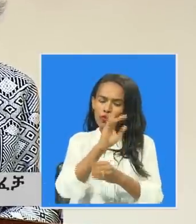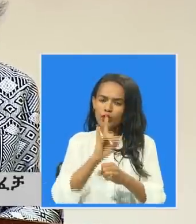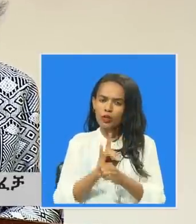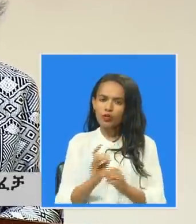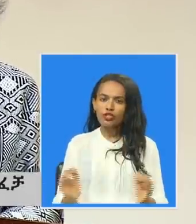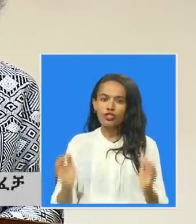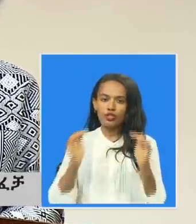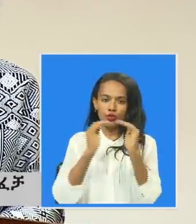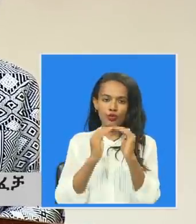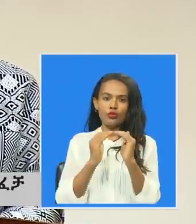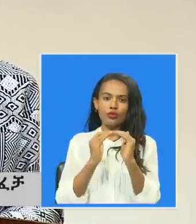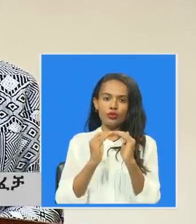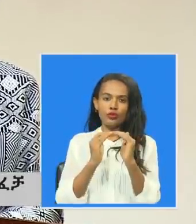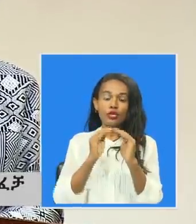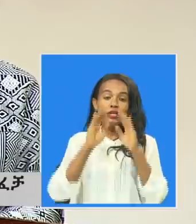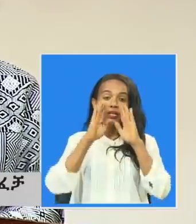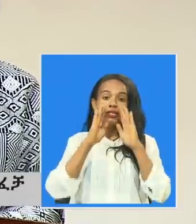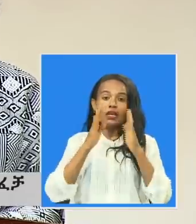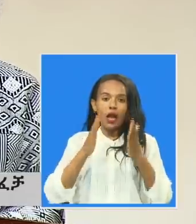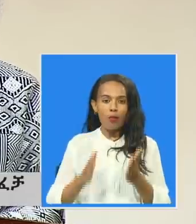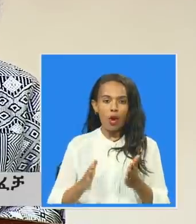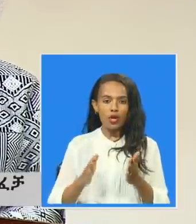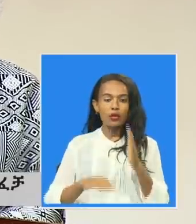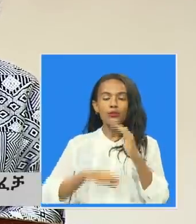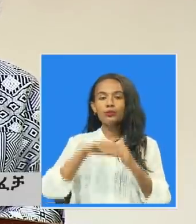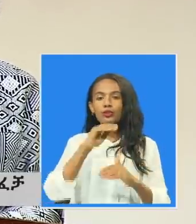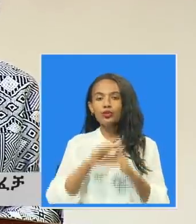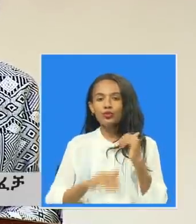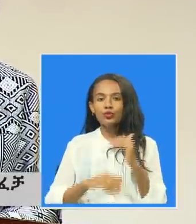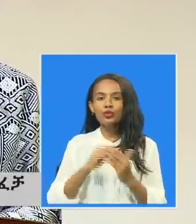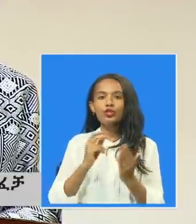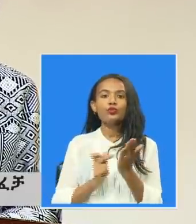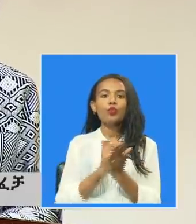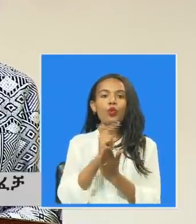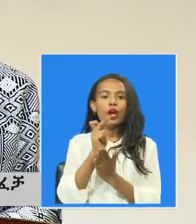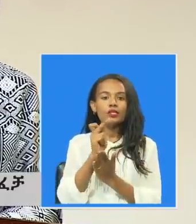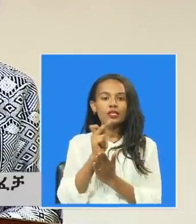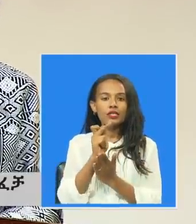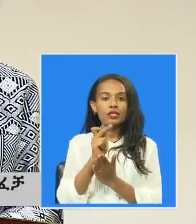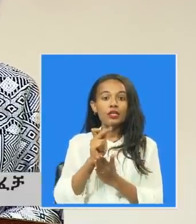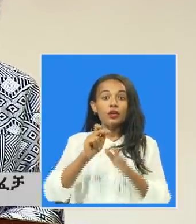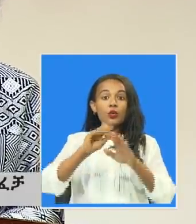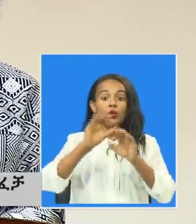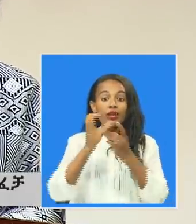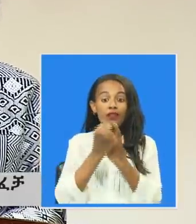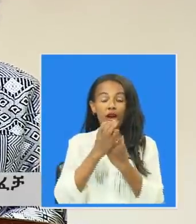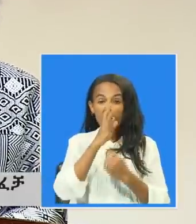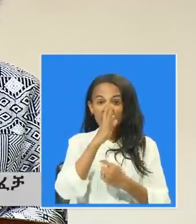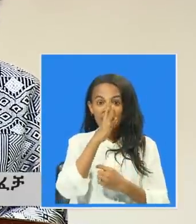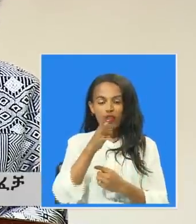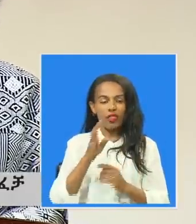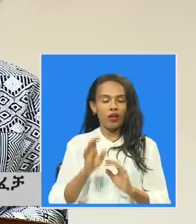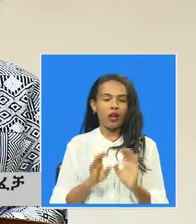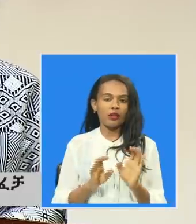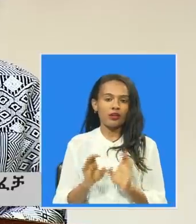ዜጎች እኩል ሰላማዊና ምቹ የሆነ ዲሞክራሲ ምህዳር እንዲፈጠር